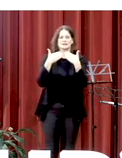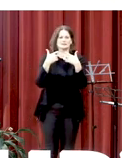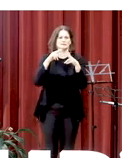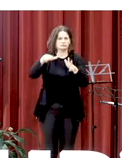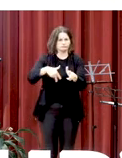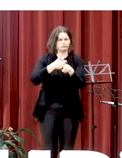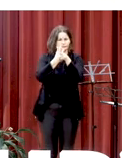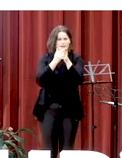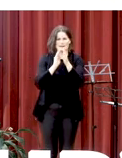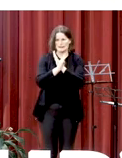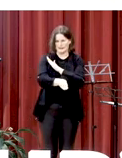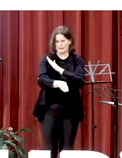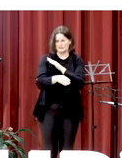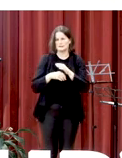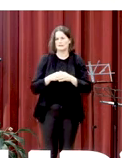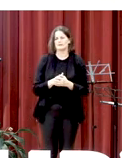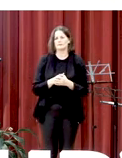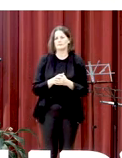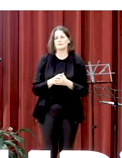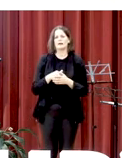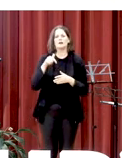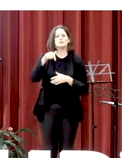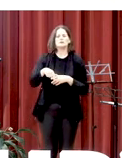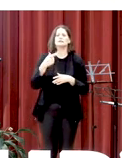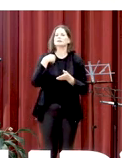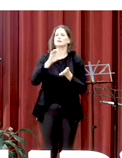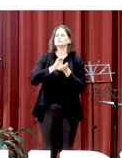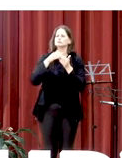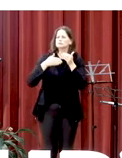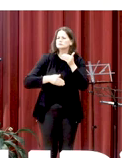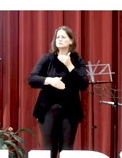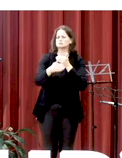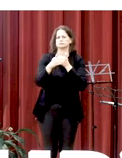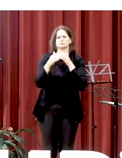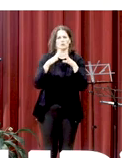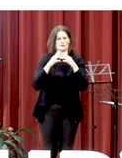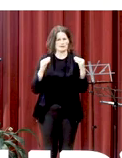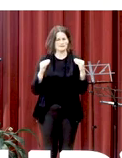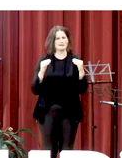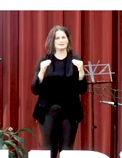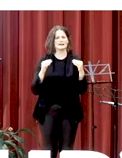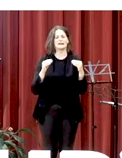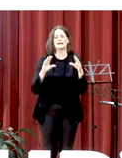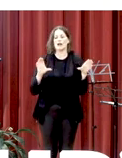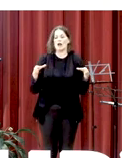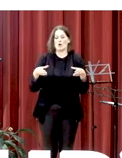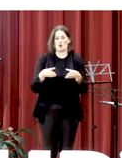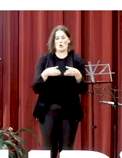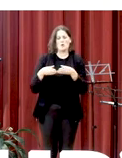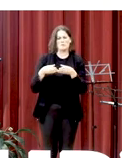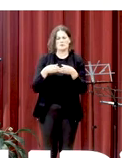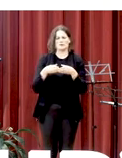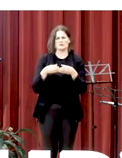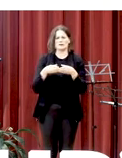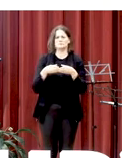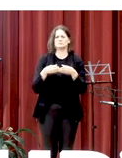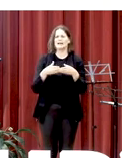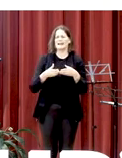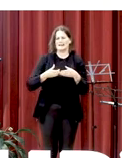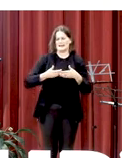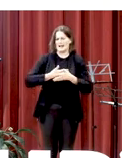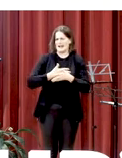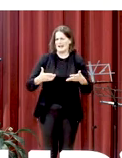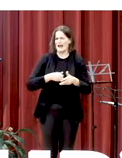retransmissió en línia. Estem davant d'un curs universitari en què la comunitat que l'afronta té grans i interessants